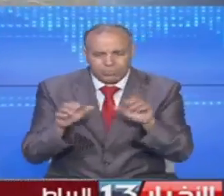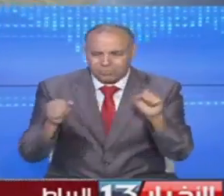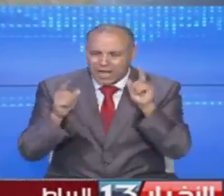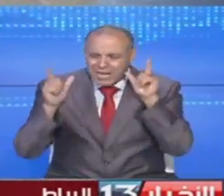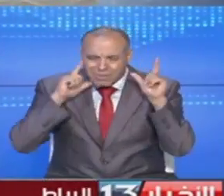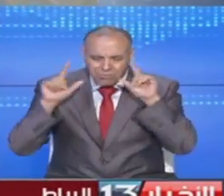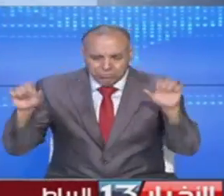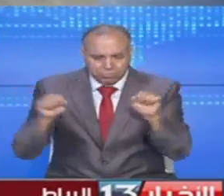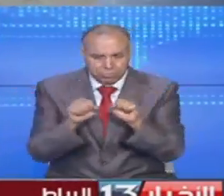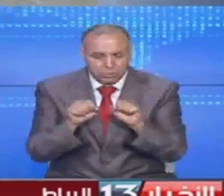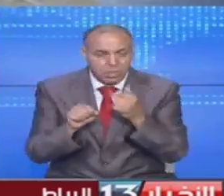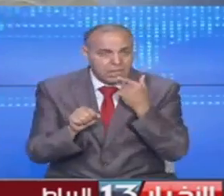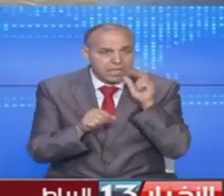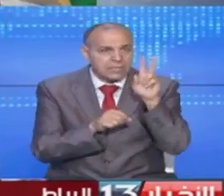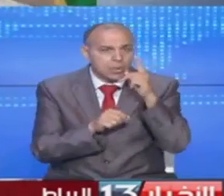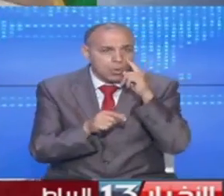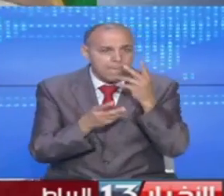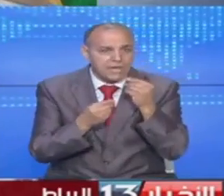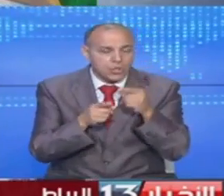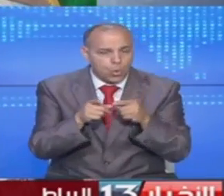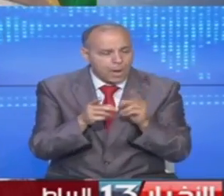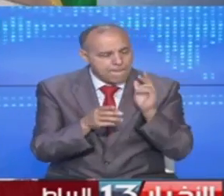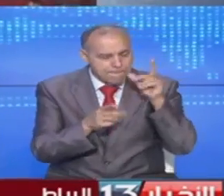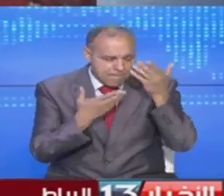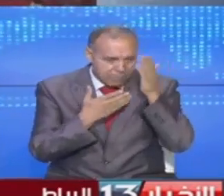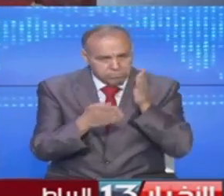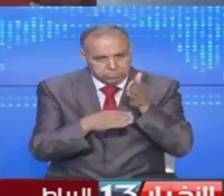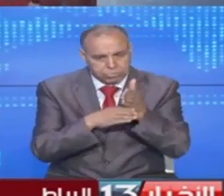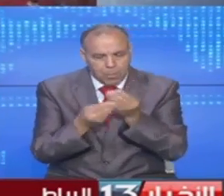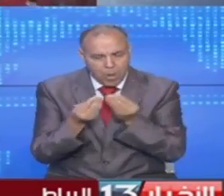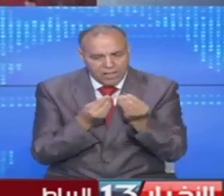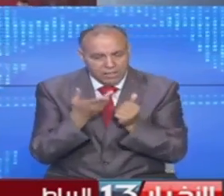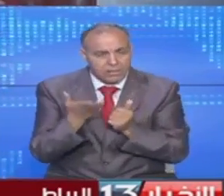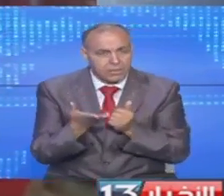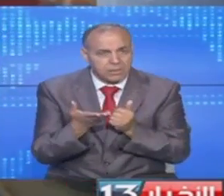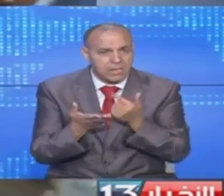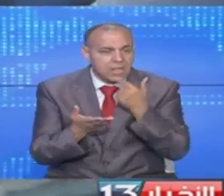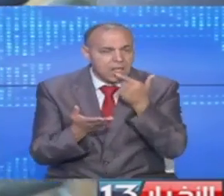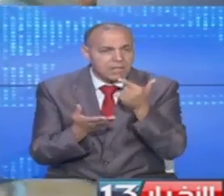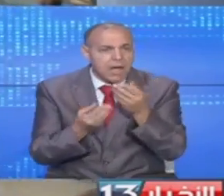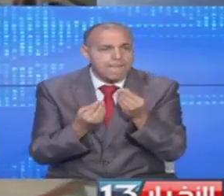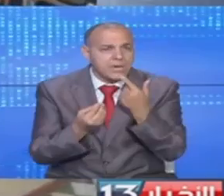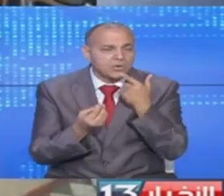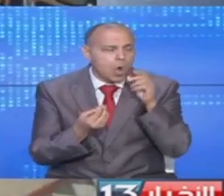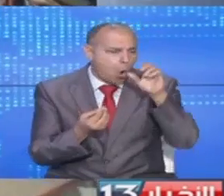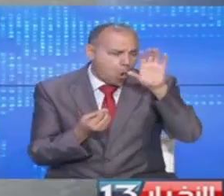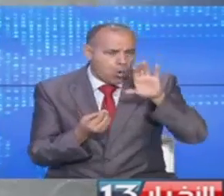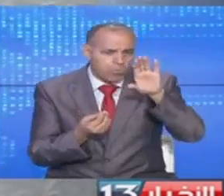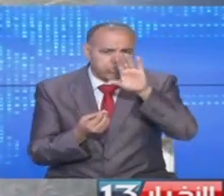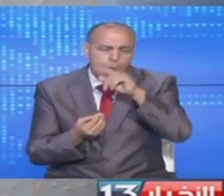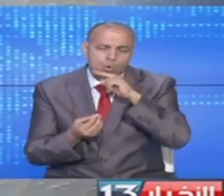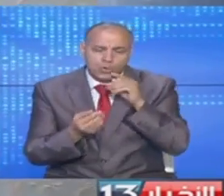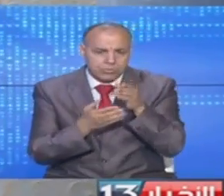الليبيين. هذا وسبقت زيارة عقيل صالح إلى المغرب جولة محادثات أجراها في عدة عواصم أوروبية، بدأها من